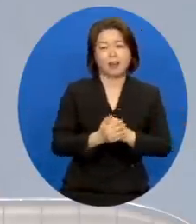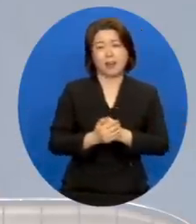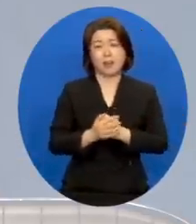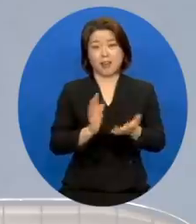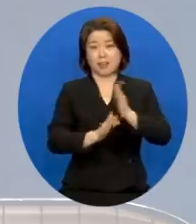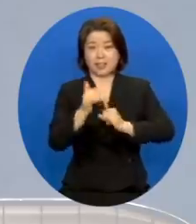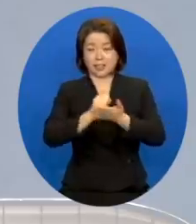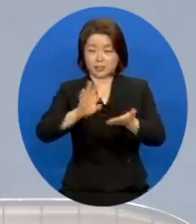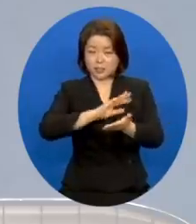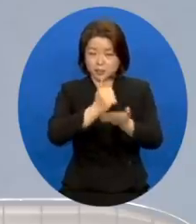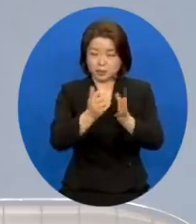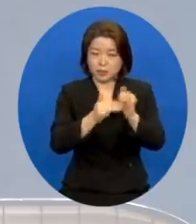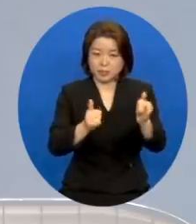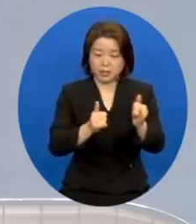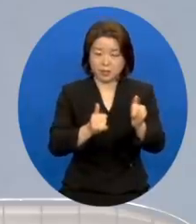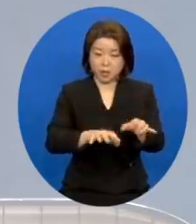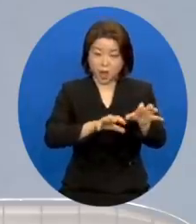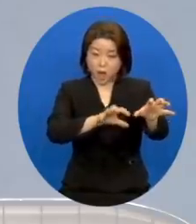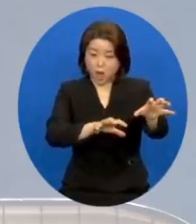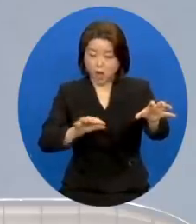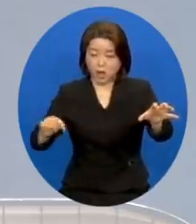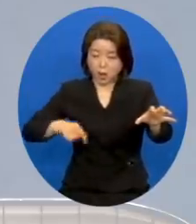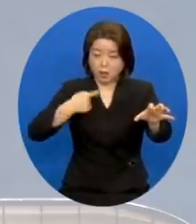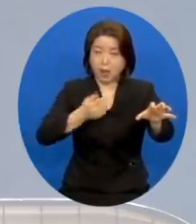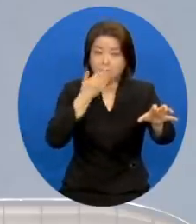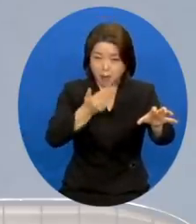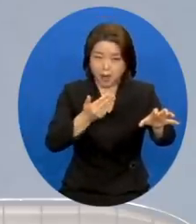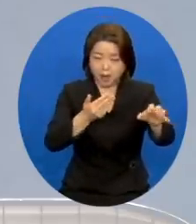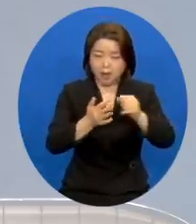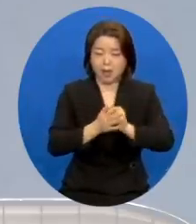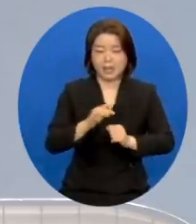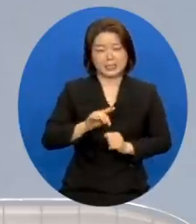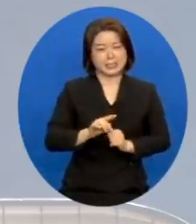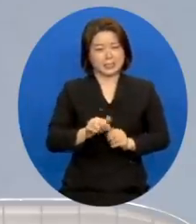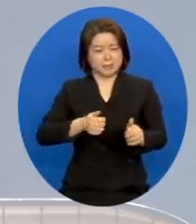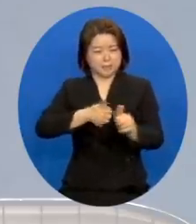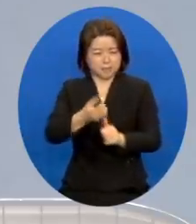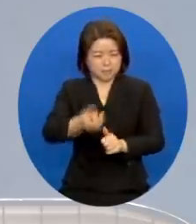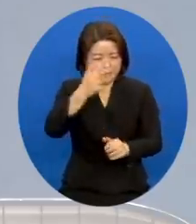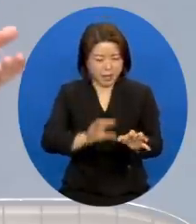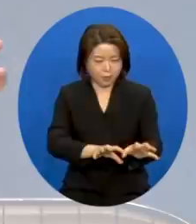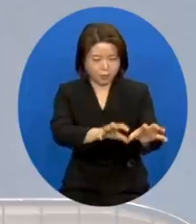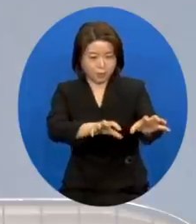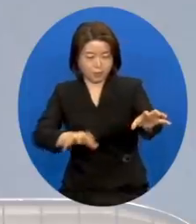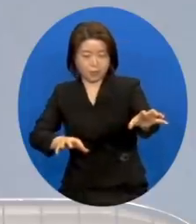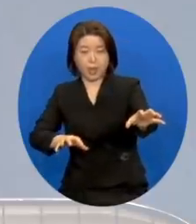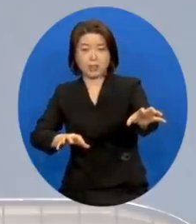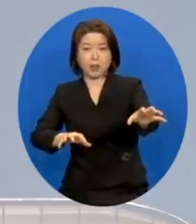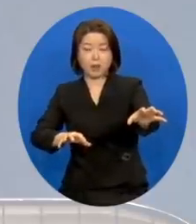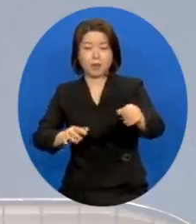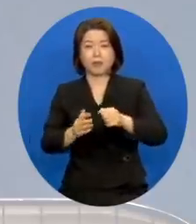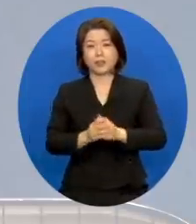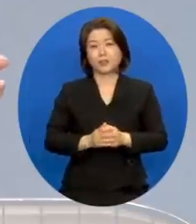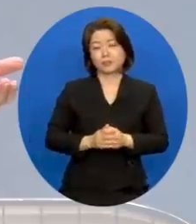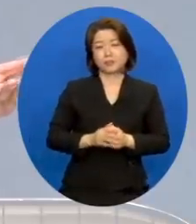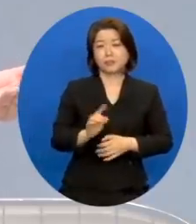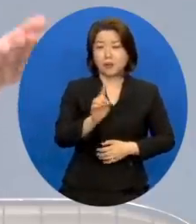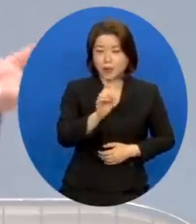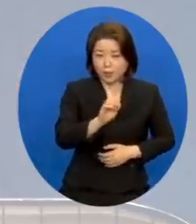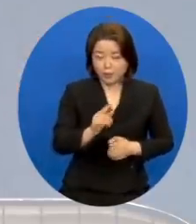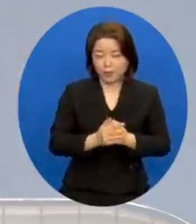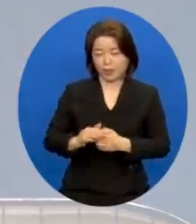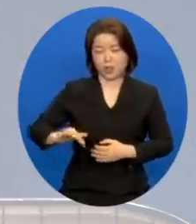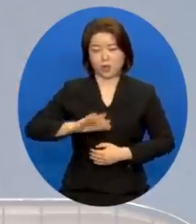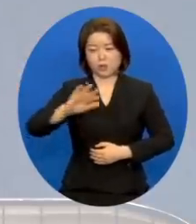행렬에 참가하여 있는 사람입니다 이 개선 행렬이 라고 하는 것은 요즘 우리로서는 뭐 그렇게